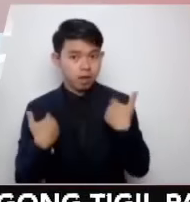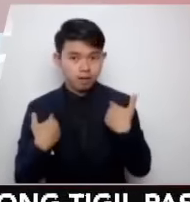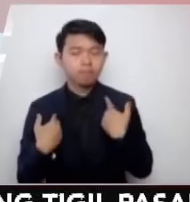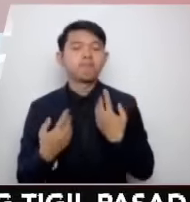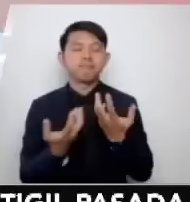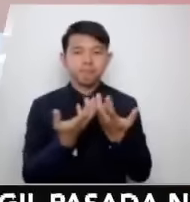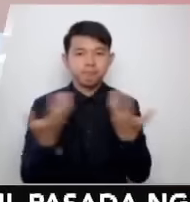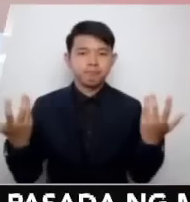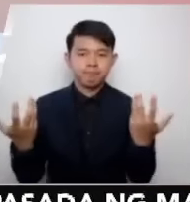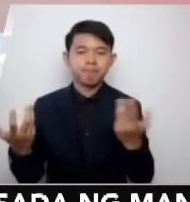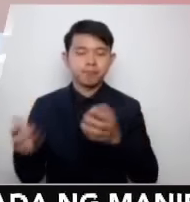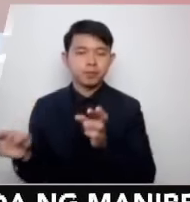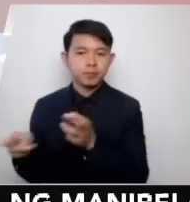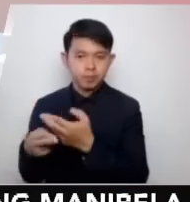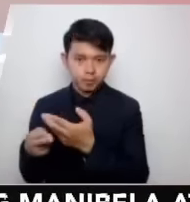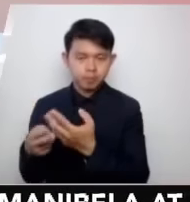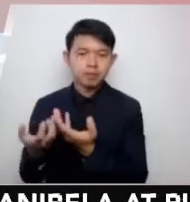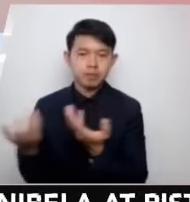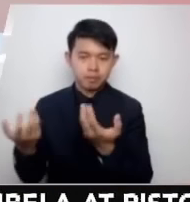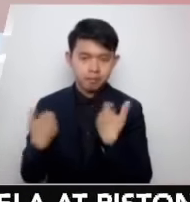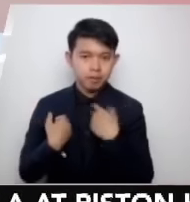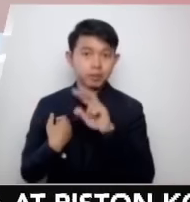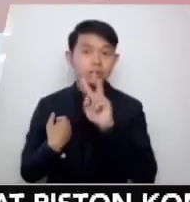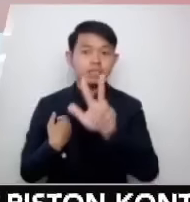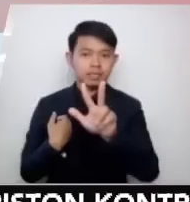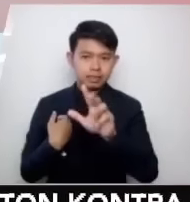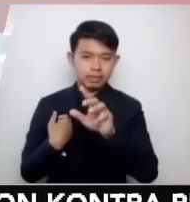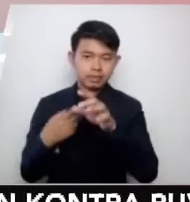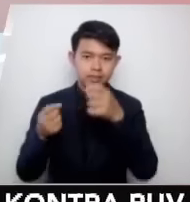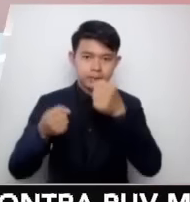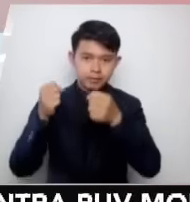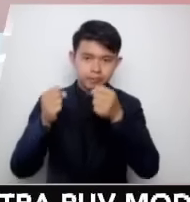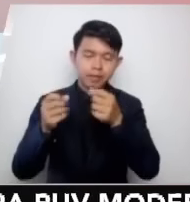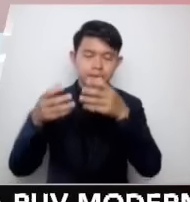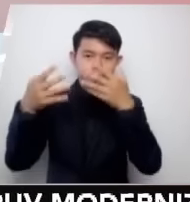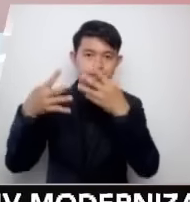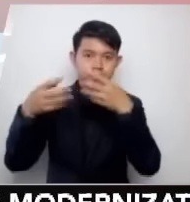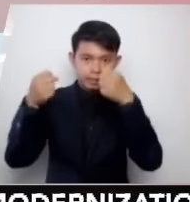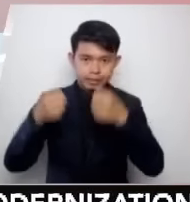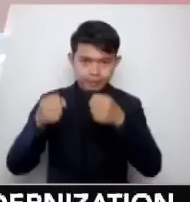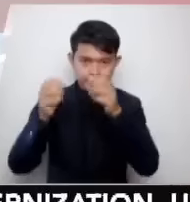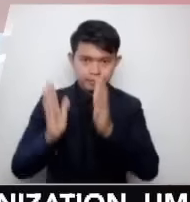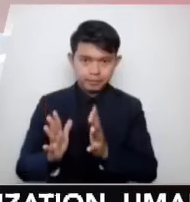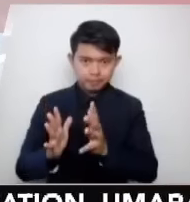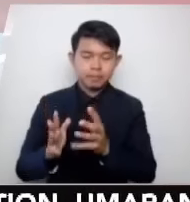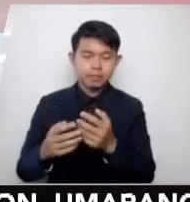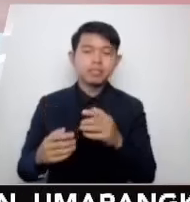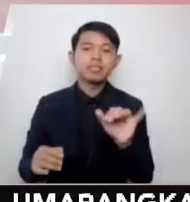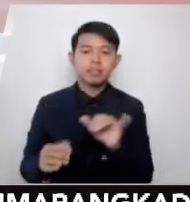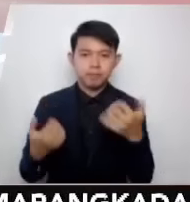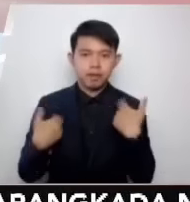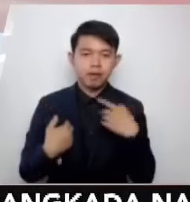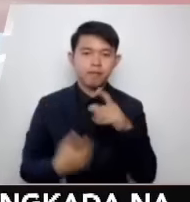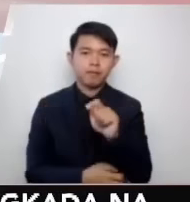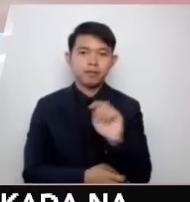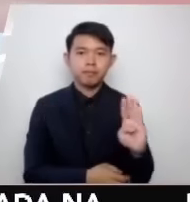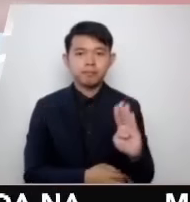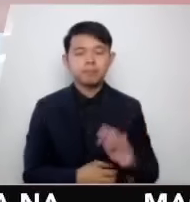merong tatlong PDL ngayon na nagagamot din sa tuberculosis. Okay, sir. So sa ngayon, isolation muna